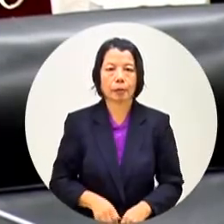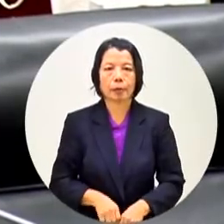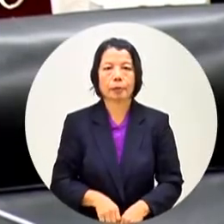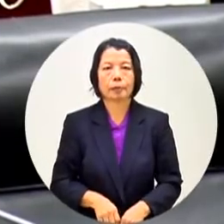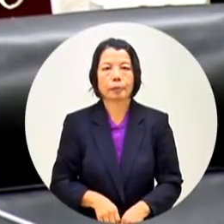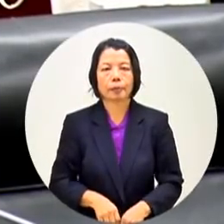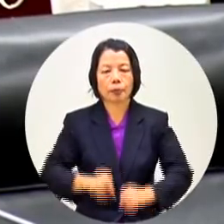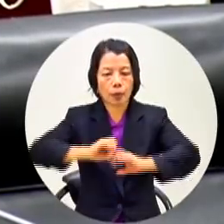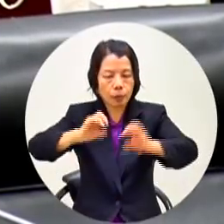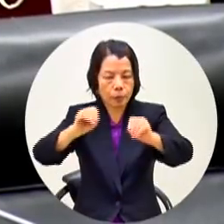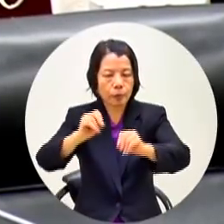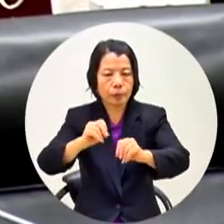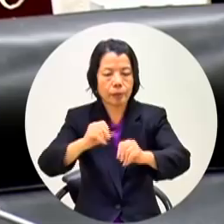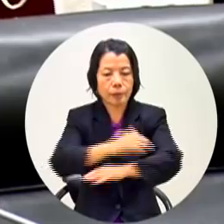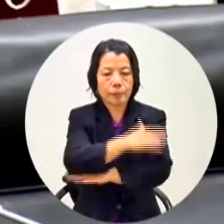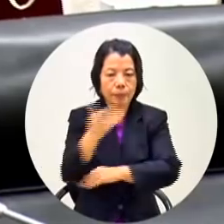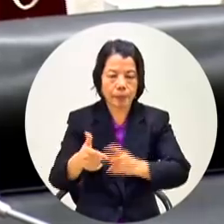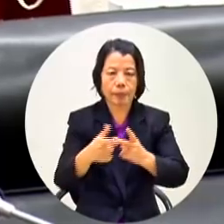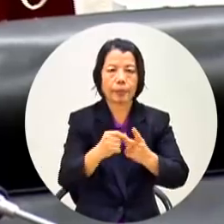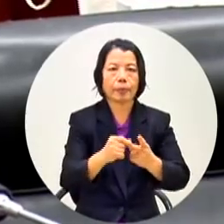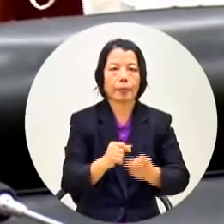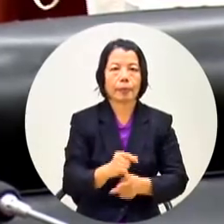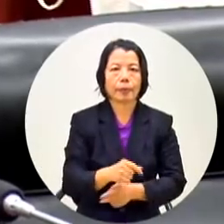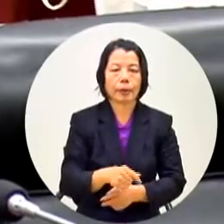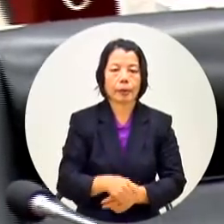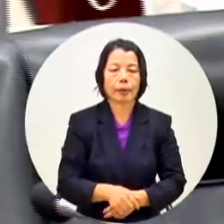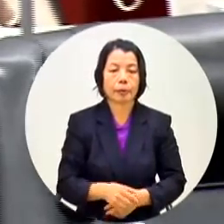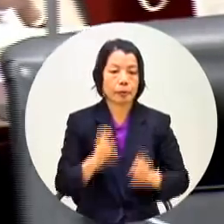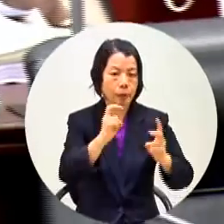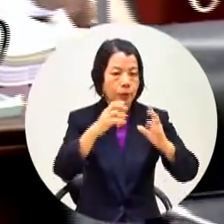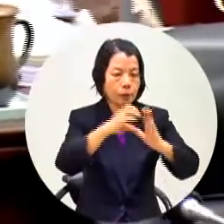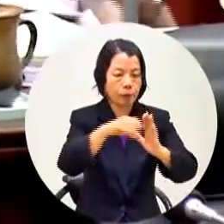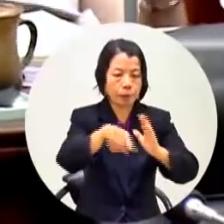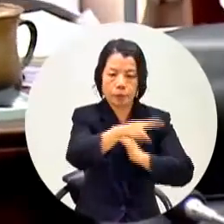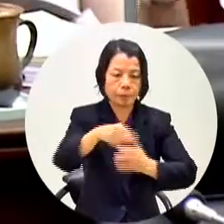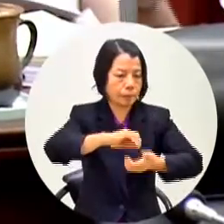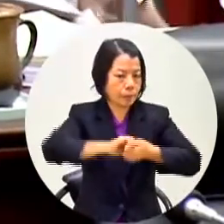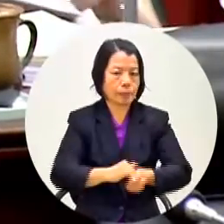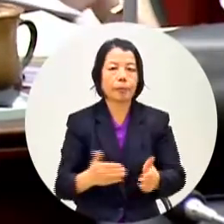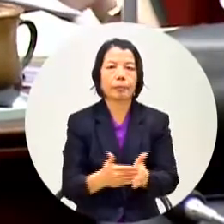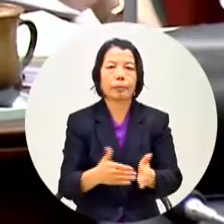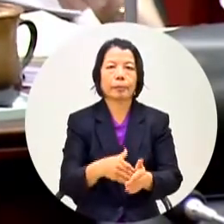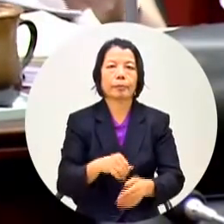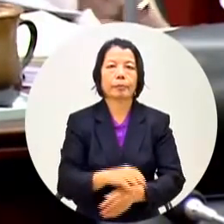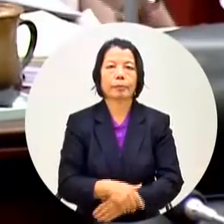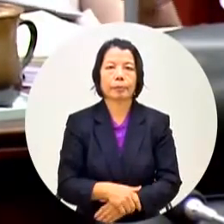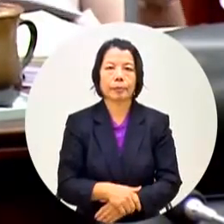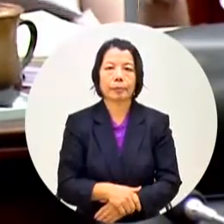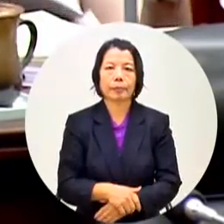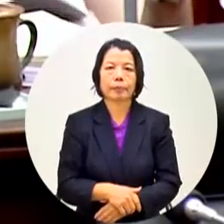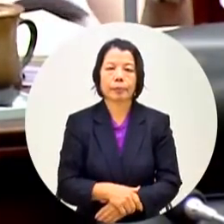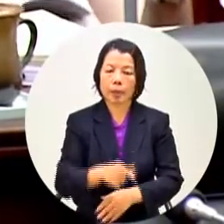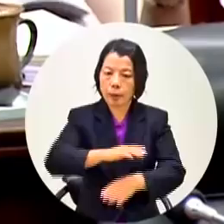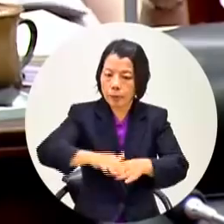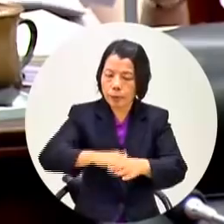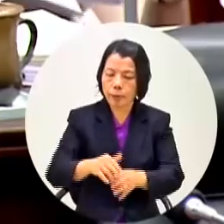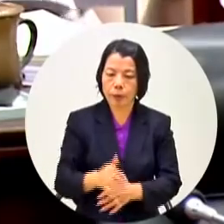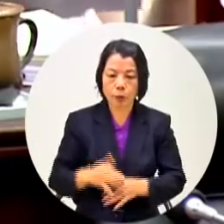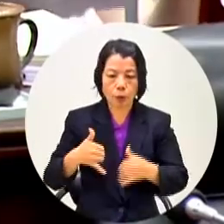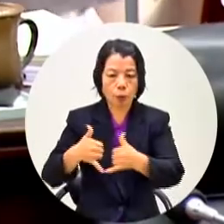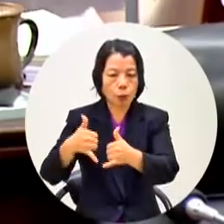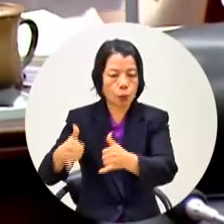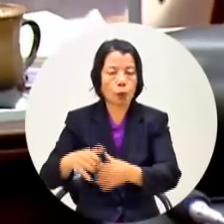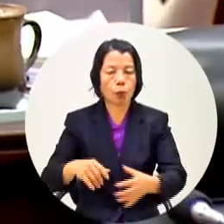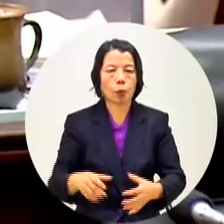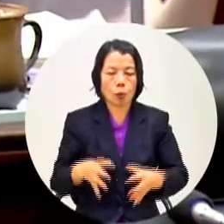局内部已经有一个定案了。他的定案是说什么呢？他会改走同盟路接河西路，然后就不走